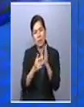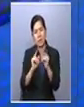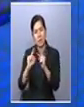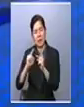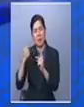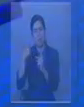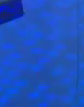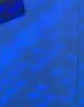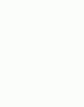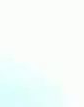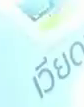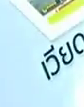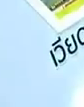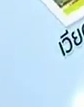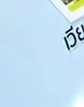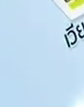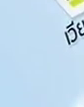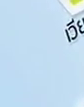AEC Tips ค่ะ